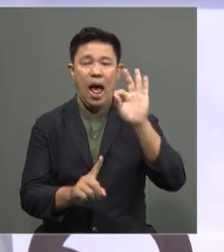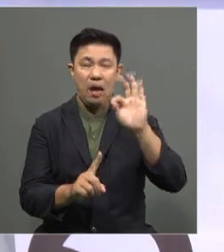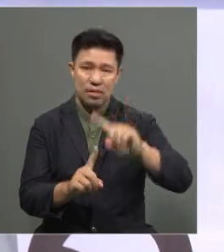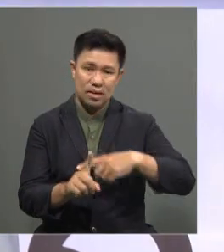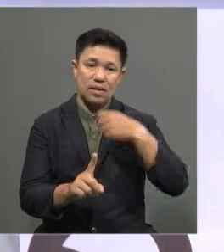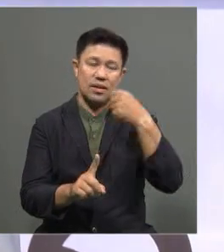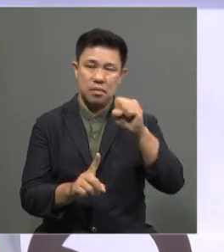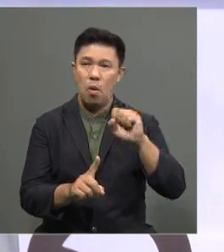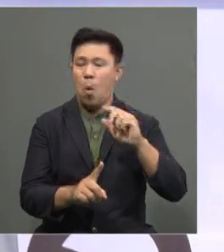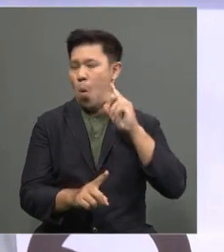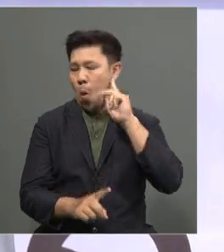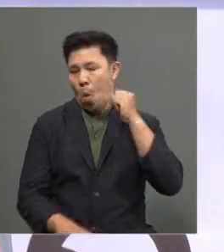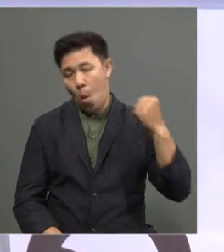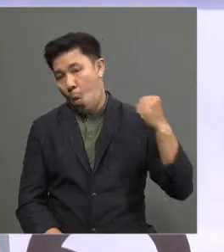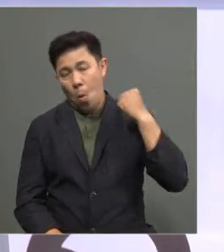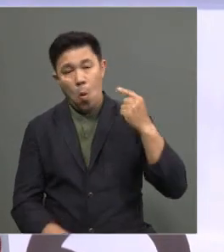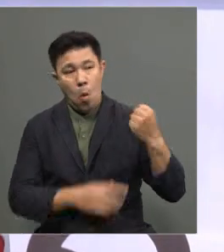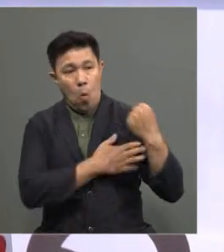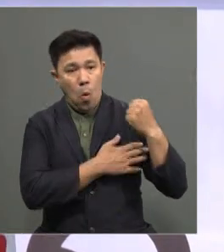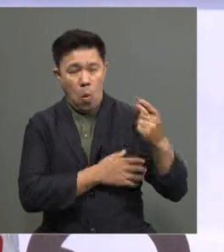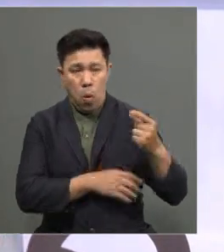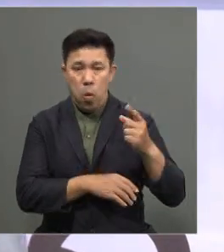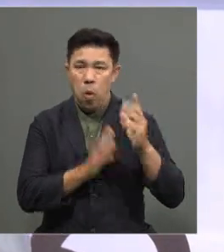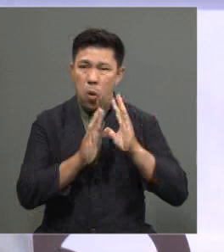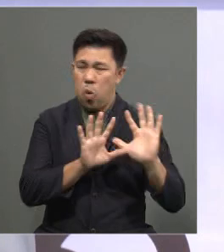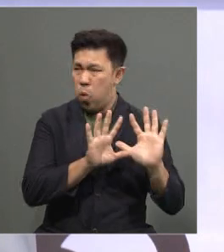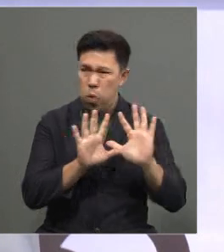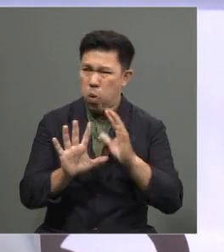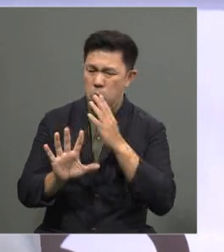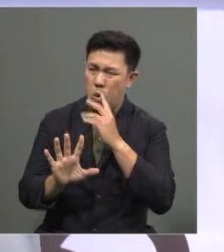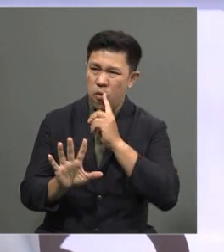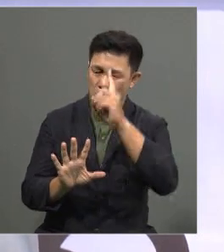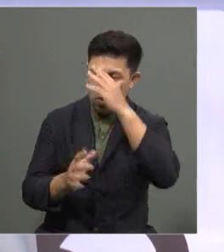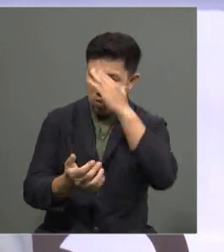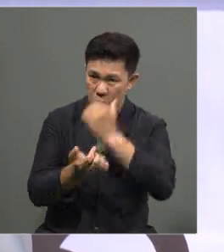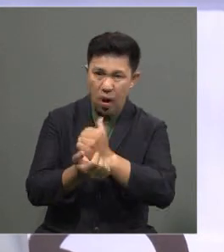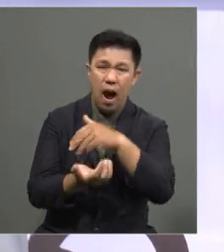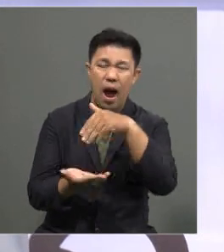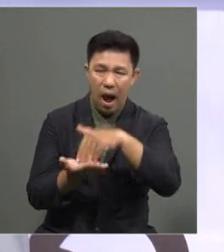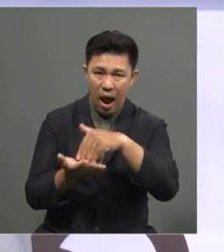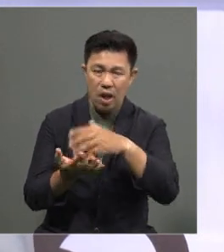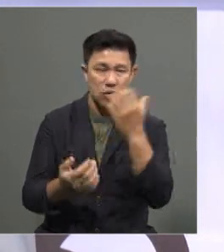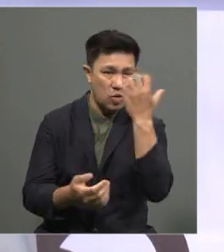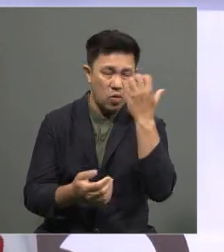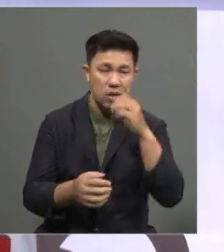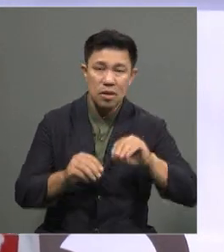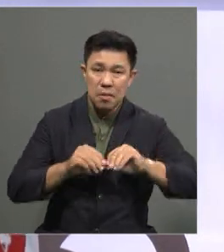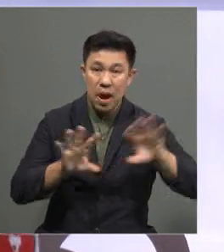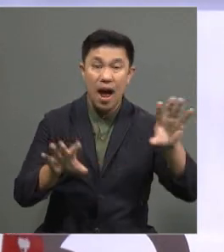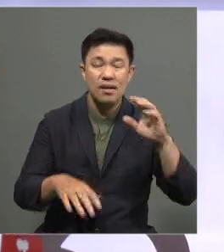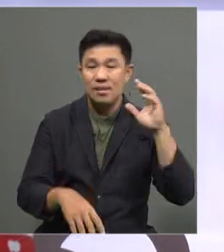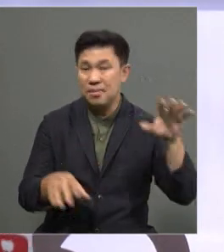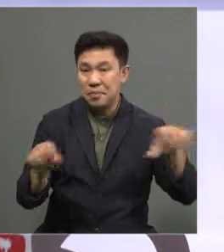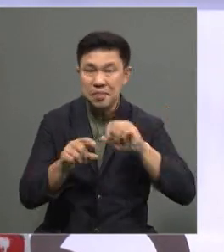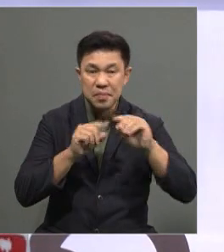และเดือนตุลาคมที่ผู้ต้องหาเนี่ยไปเข้าแถวกันร้องเรียนที่ตำรวจสอบสวนกลางเป็นกระแสจนกระทั่งไปถึงรายการโหนกระแสนะ